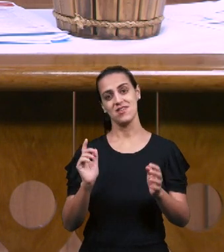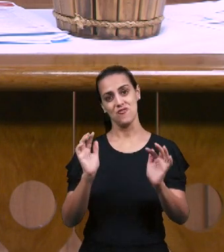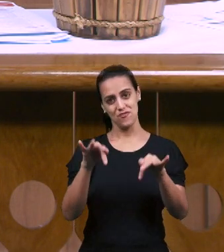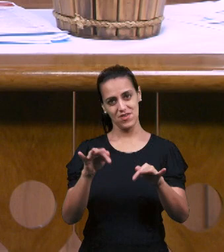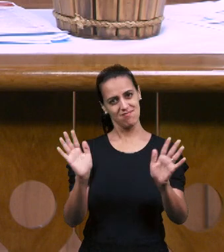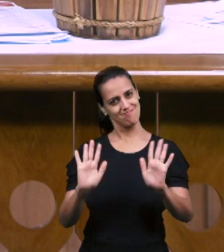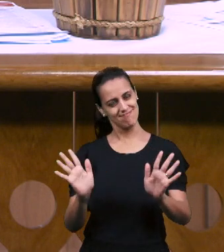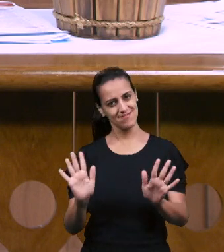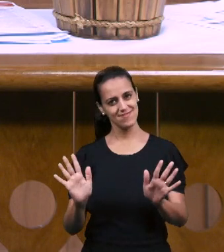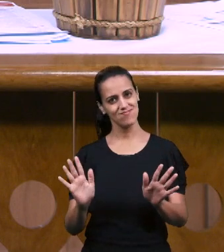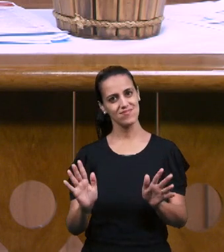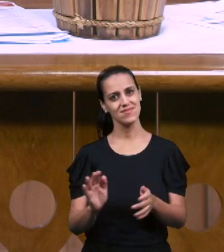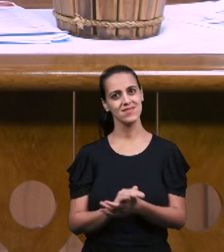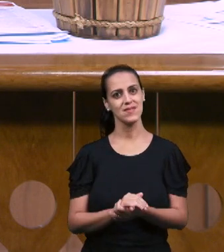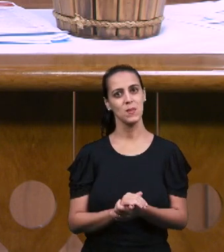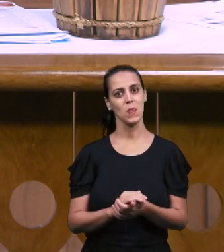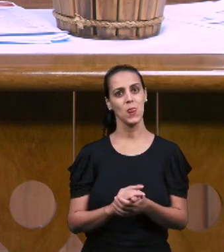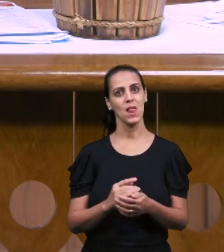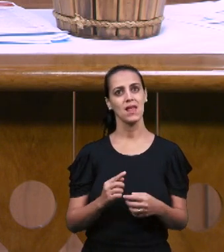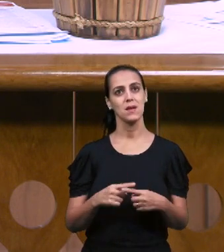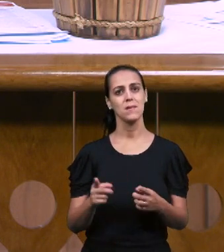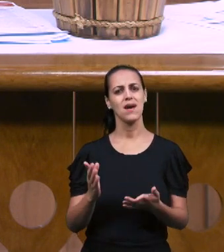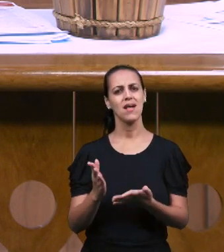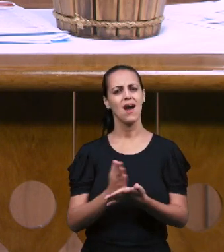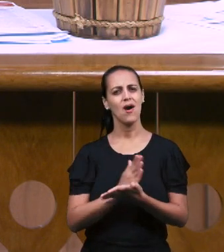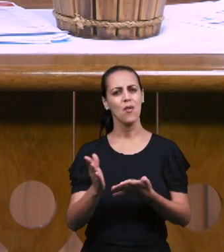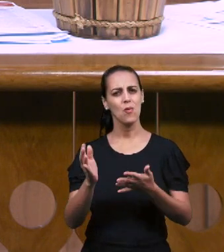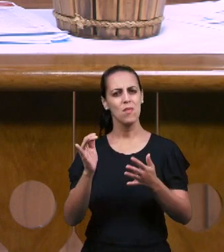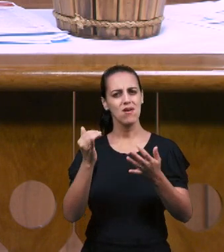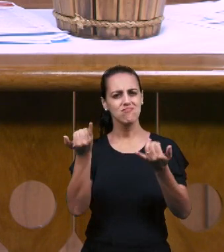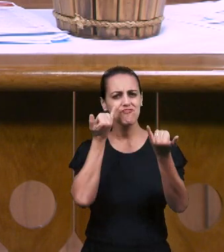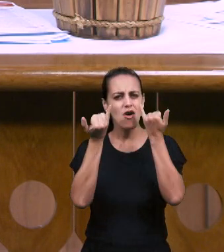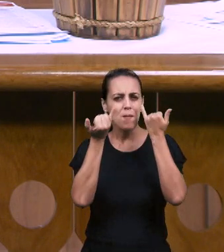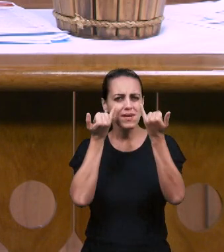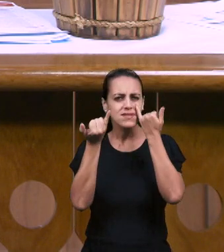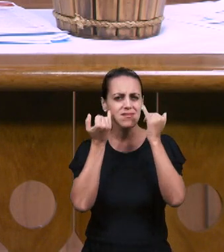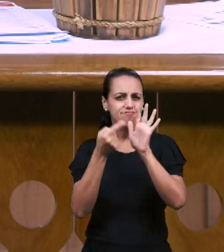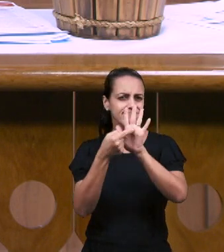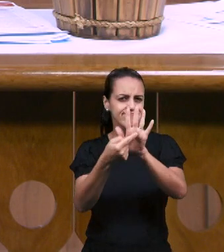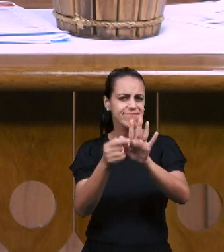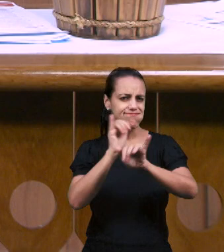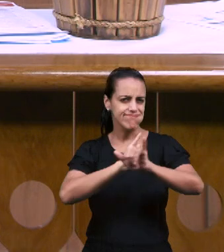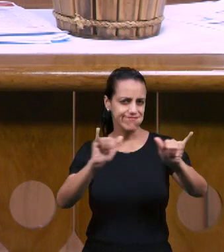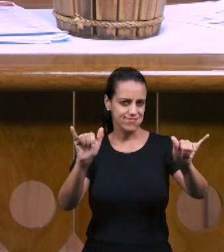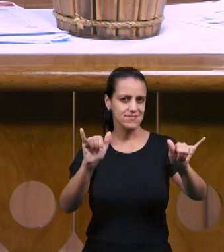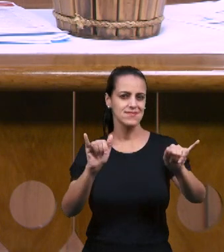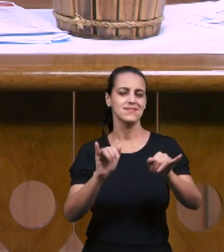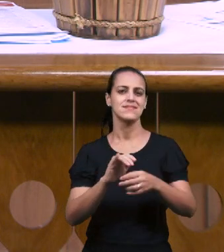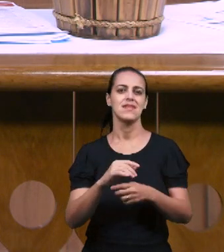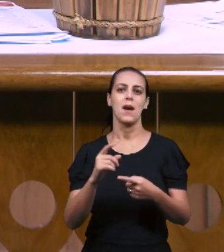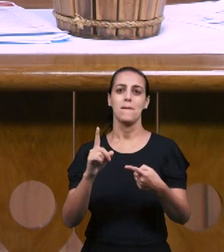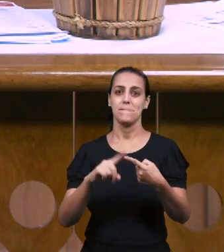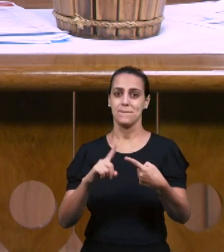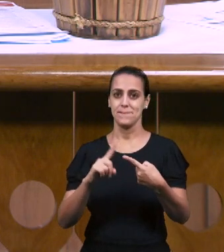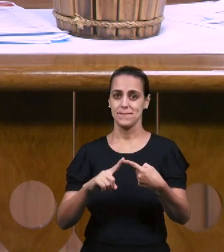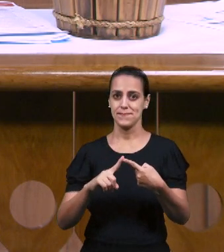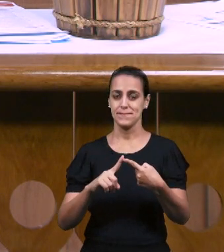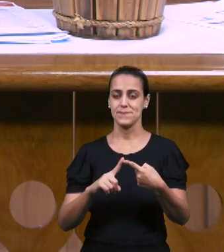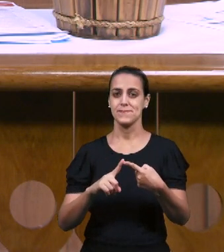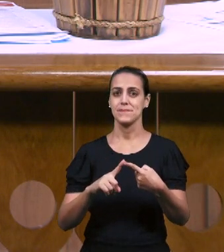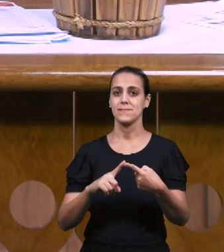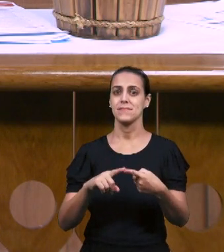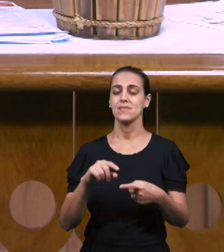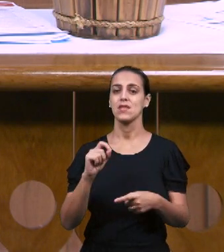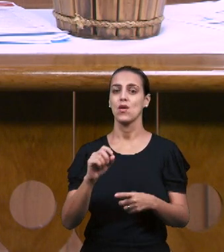des frères et sœurs qui sont dans les églises en présentiel, nous avons quelques informations que nous avons transmettre aux frères et sœurs. La première est liée à notre veillée